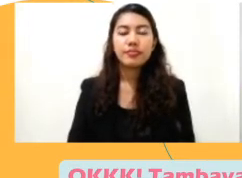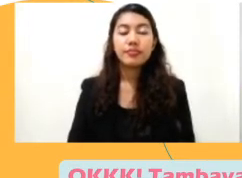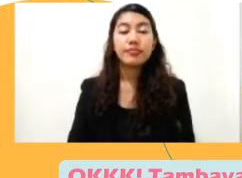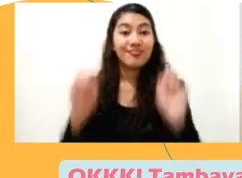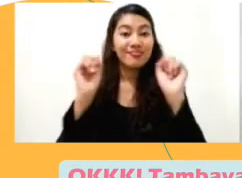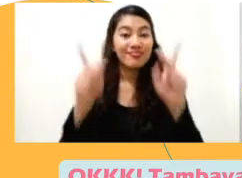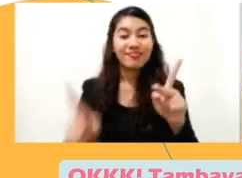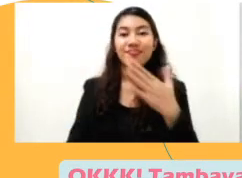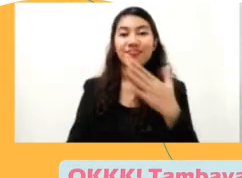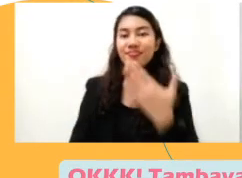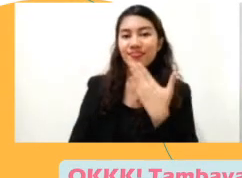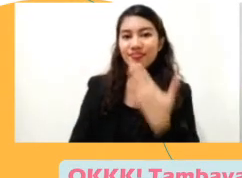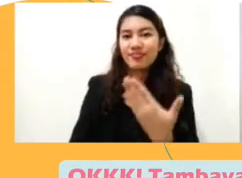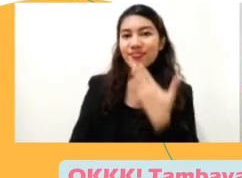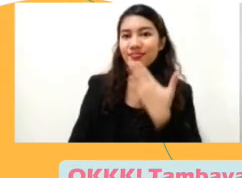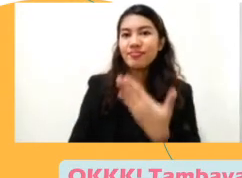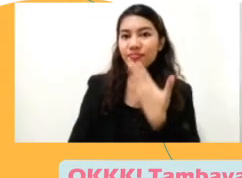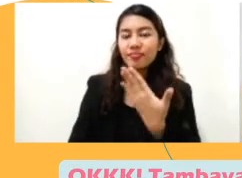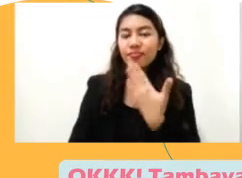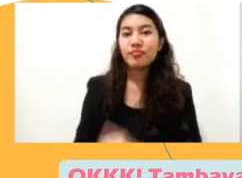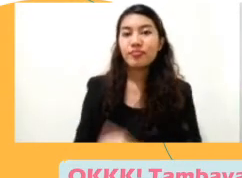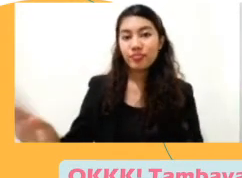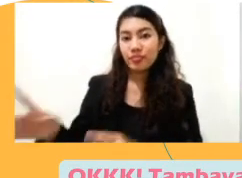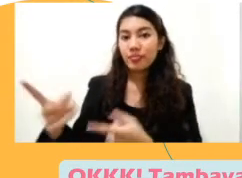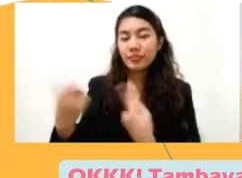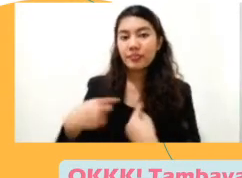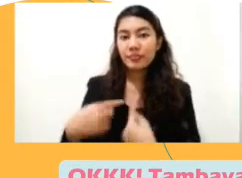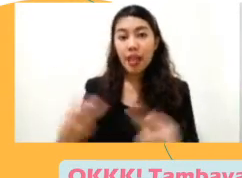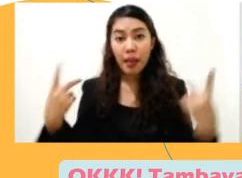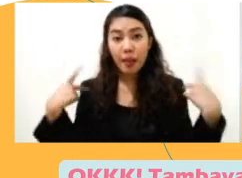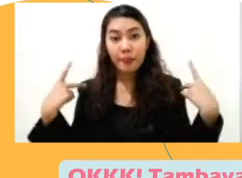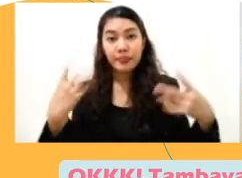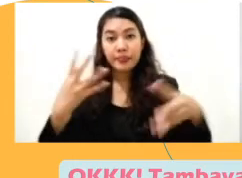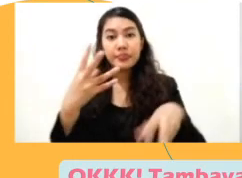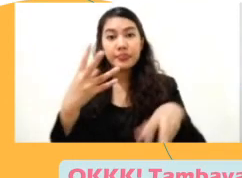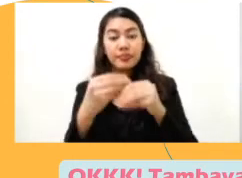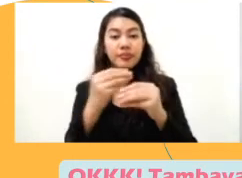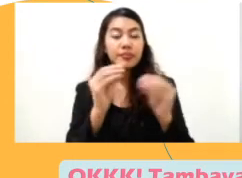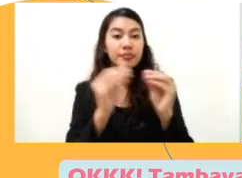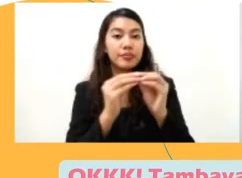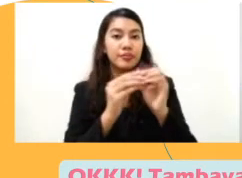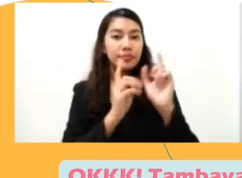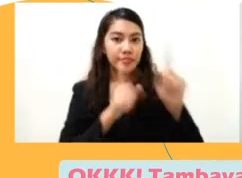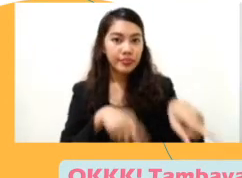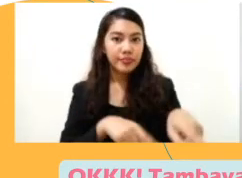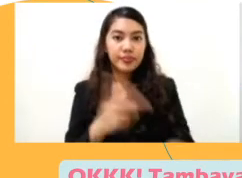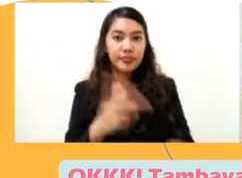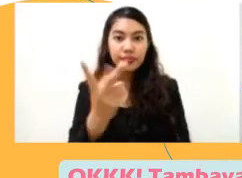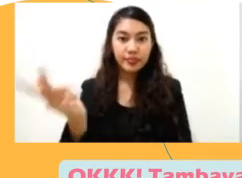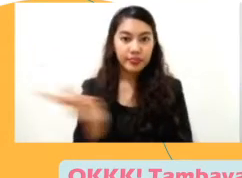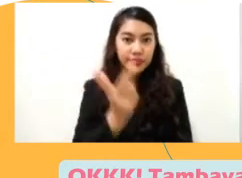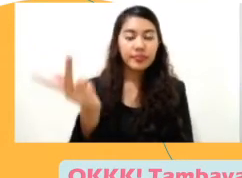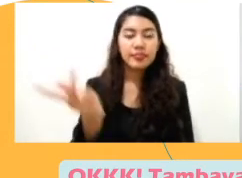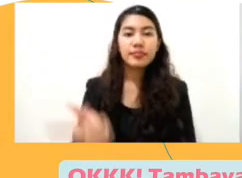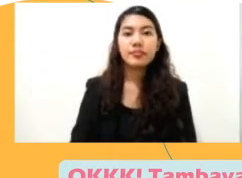po ako nakamute. Maraming salamat, Kuya Brian. Meron po bang nais idagdag ang ating mga ate?